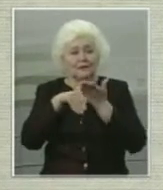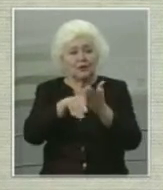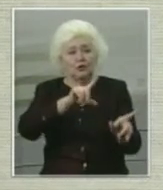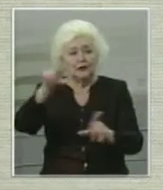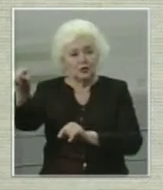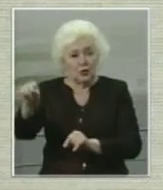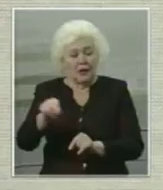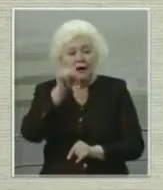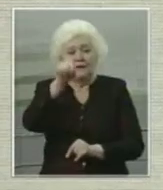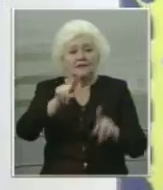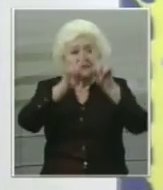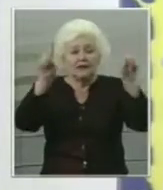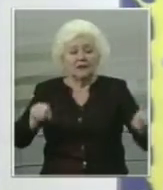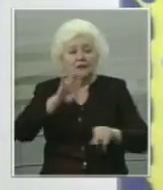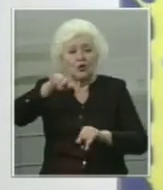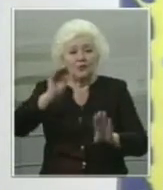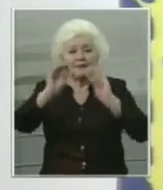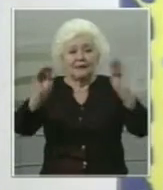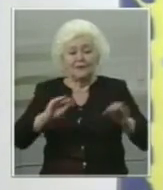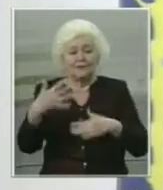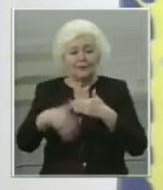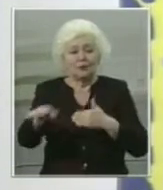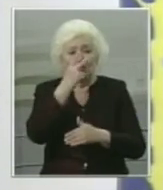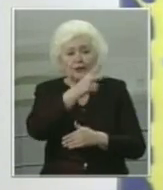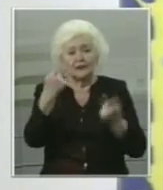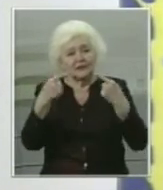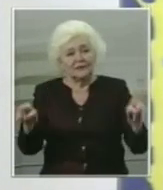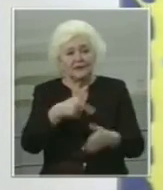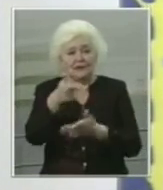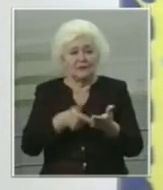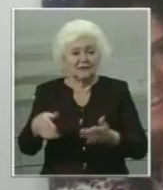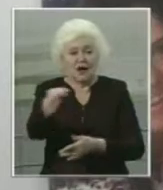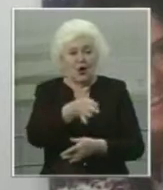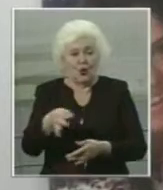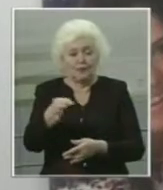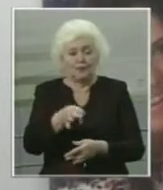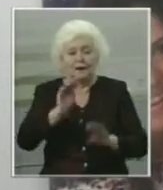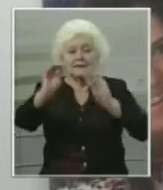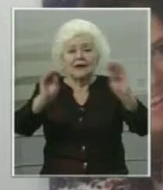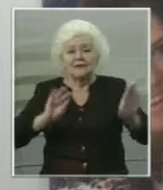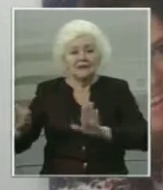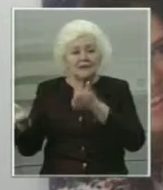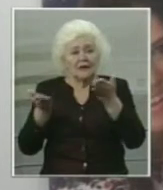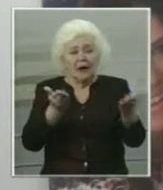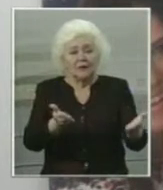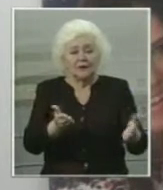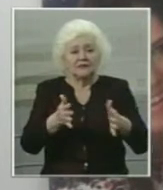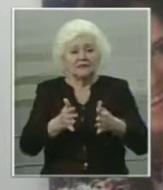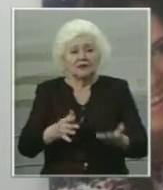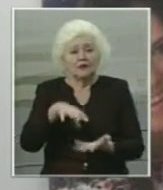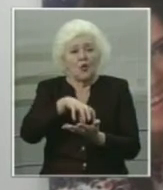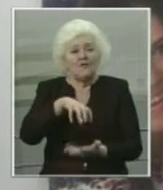поїздкою. Її картини після виставки в Херсоні покажуть в інших містах області. Ця виставка присвячена